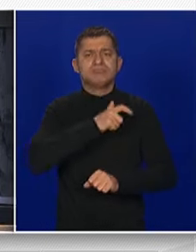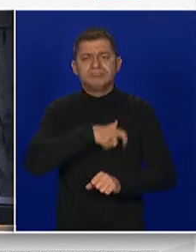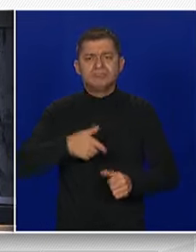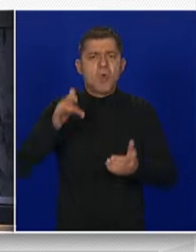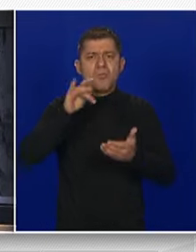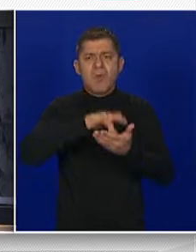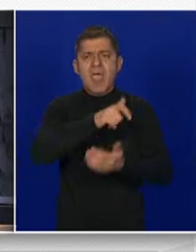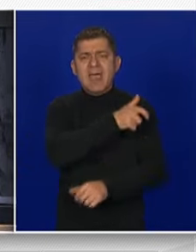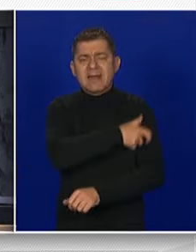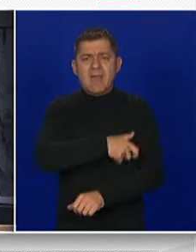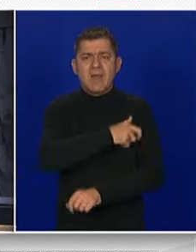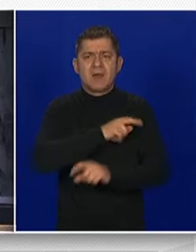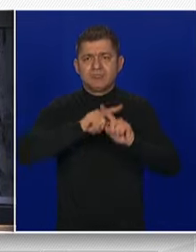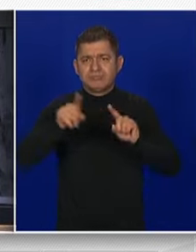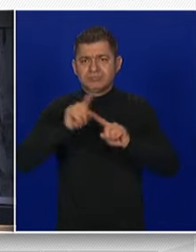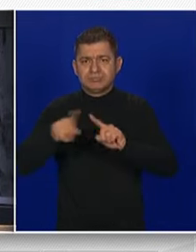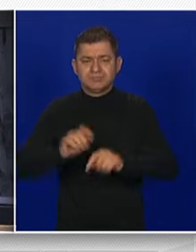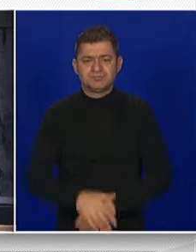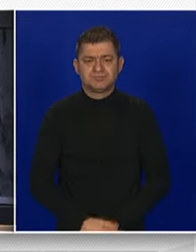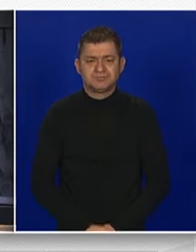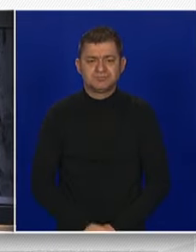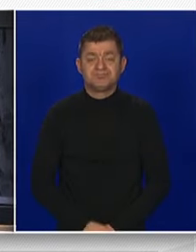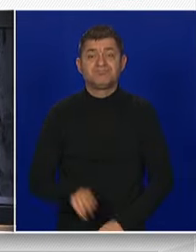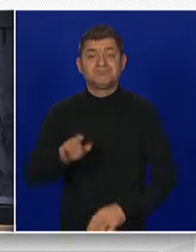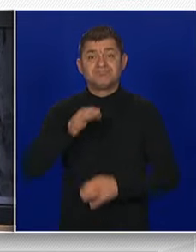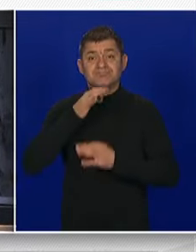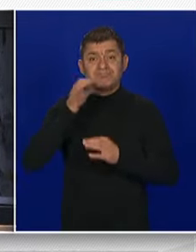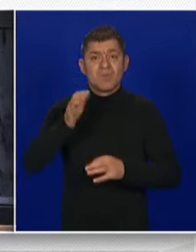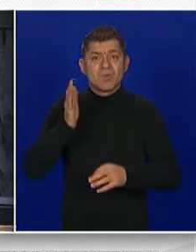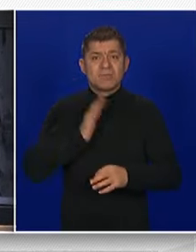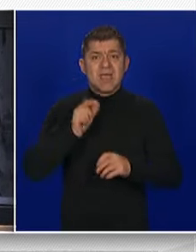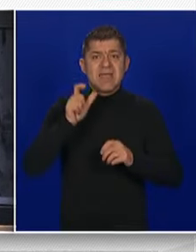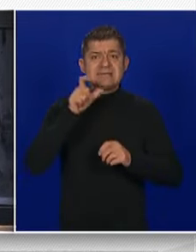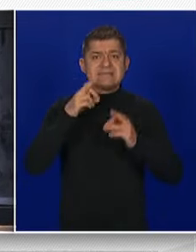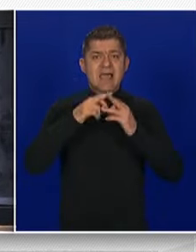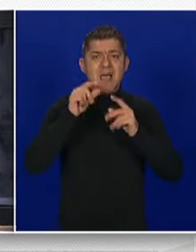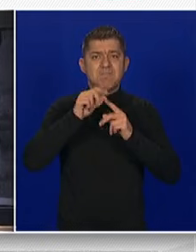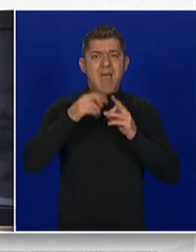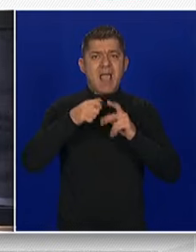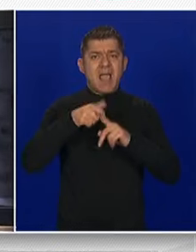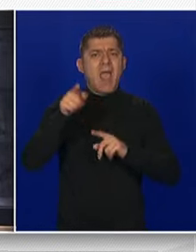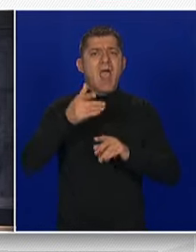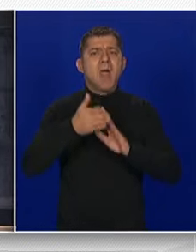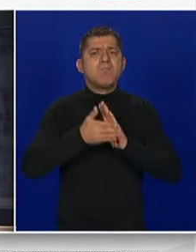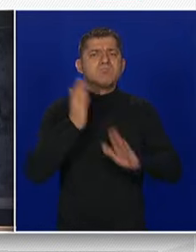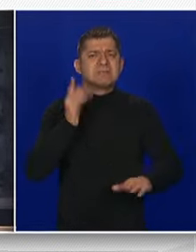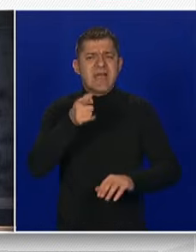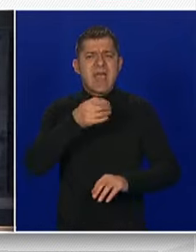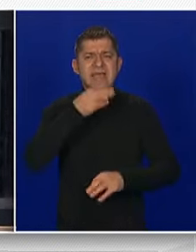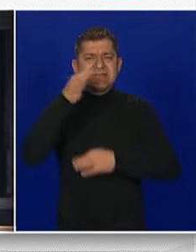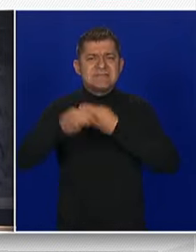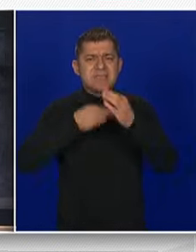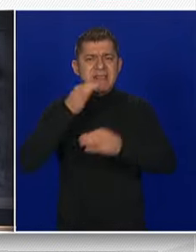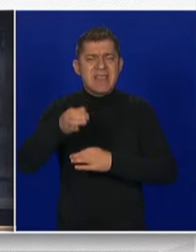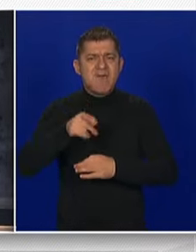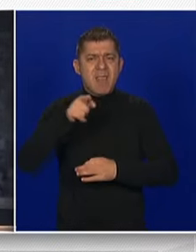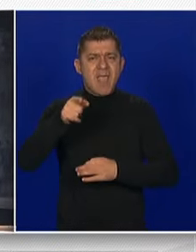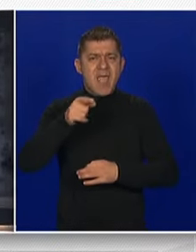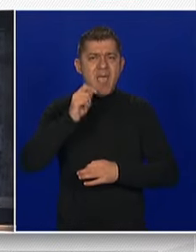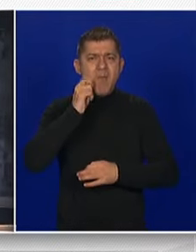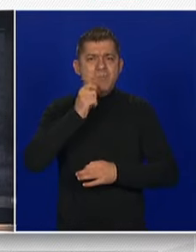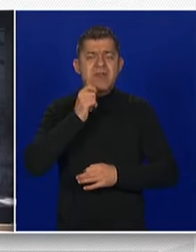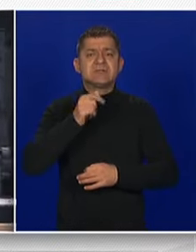uključenih. Možeš za gospodina Capaka oko antigenskih testiranja. Znam da ste rekli da Europski centar za sprječavanje i kontrolu bolesti ne traži